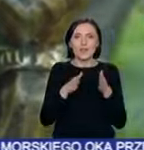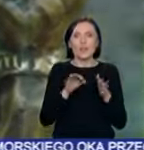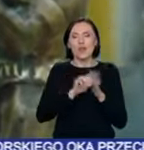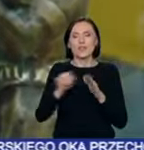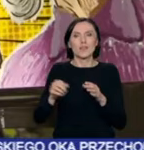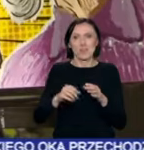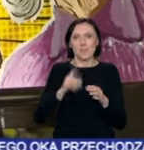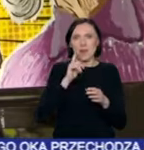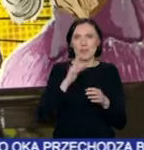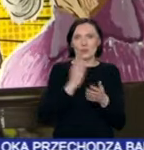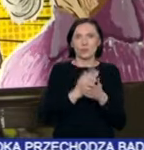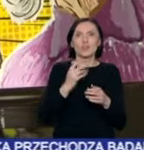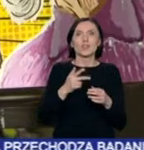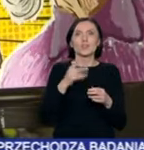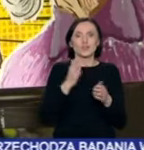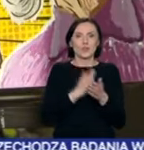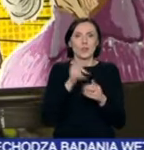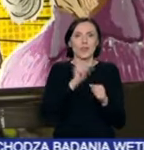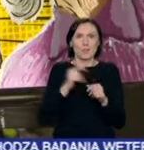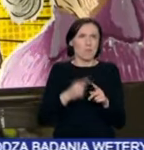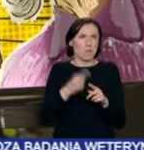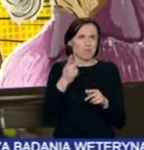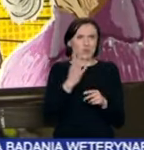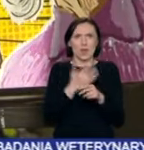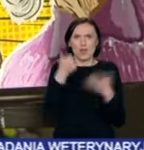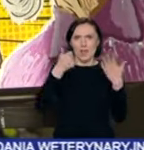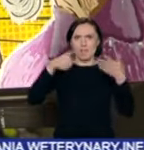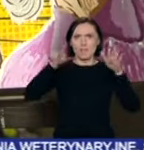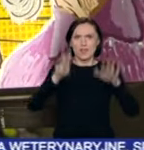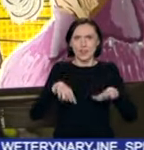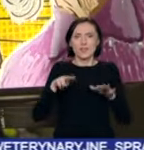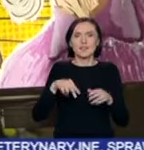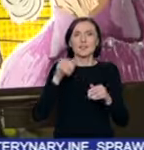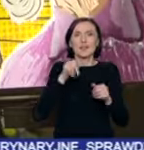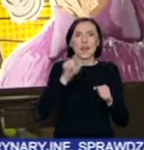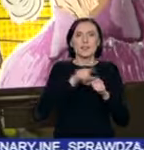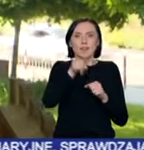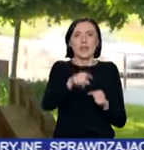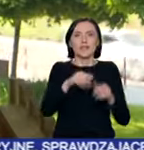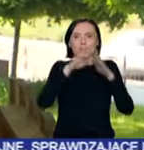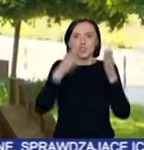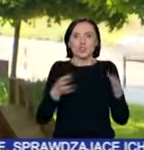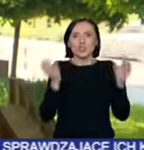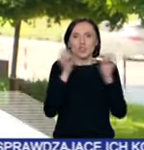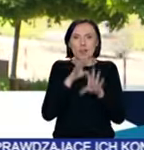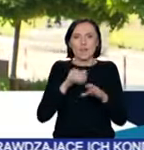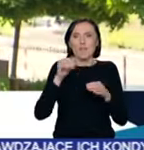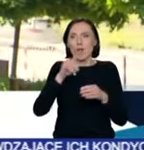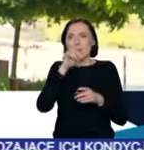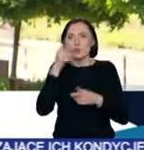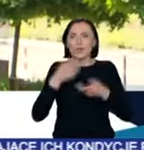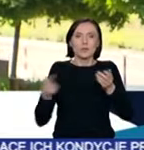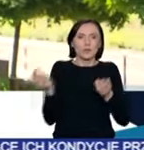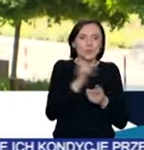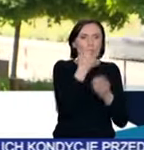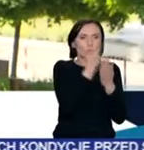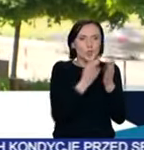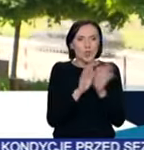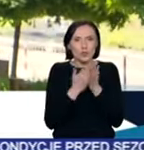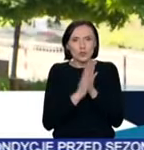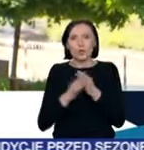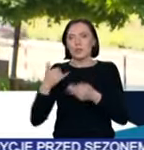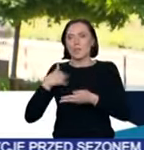ponad pół roku stoi szafa komiksowa, która umożliwia wymianę miłośnikom komiksu, czytanie komiksów różnego rodzaju, ale